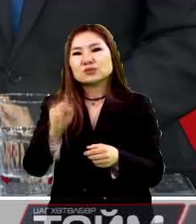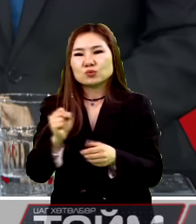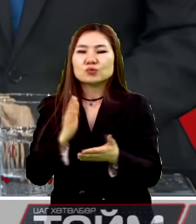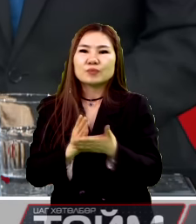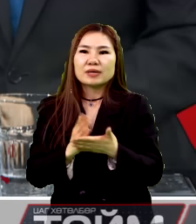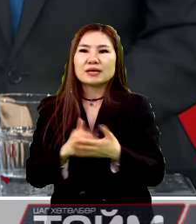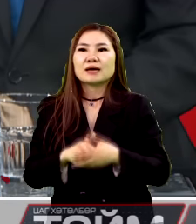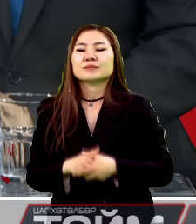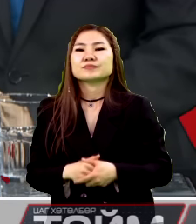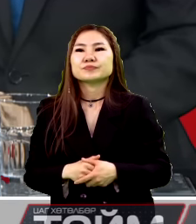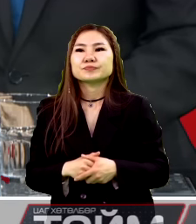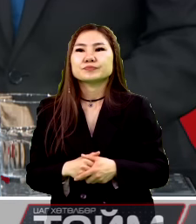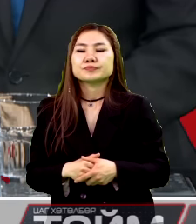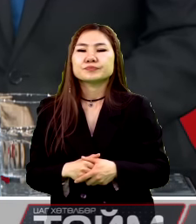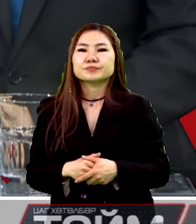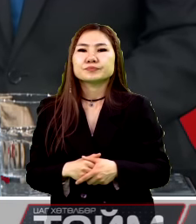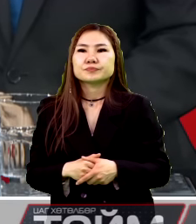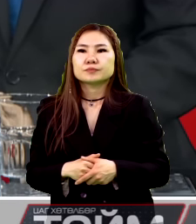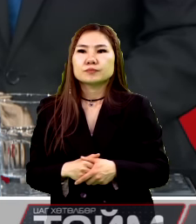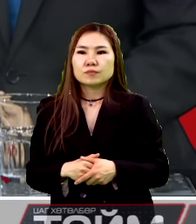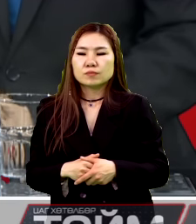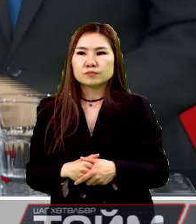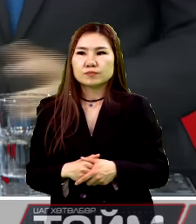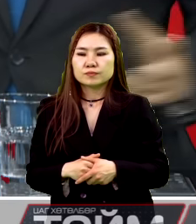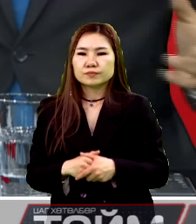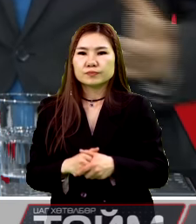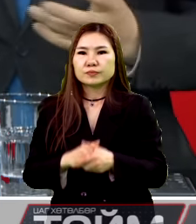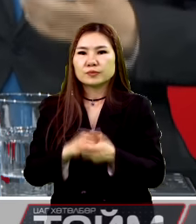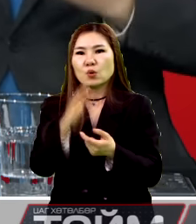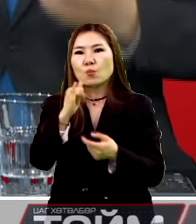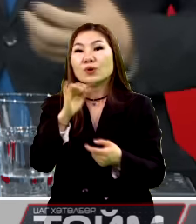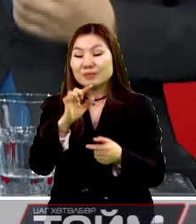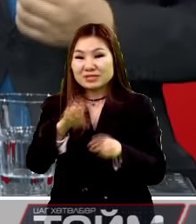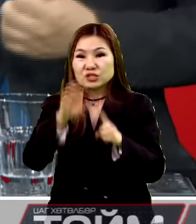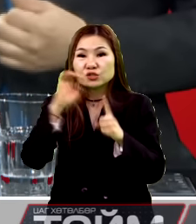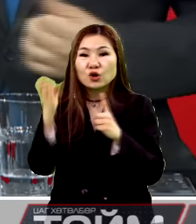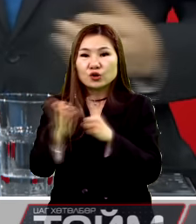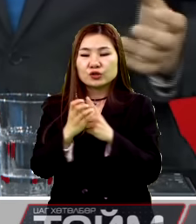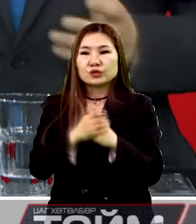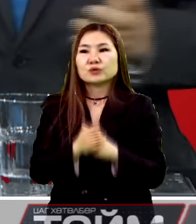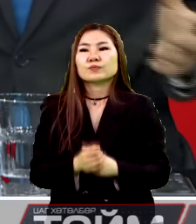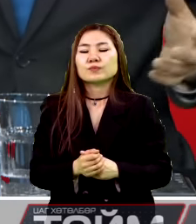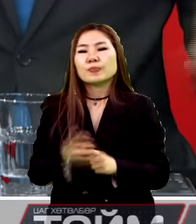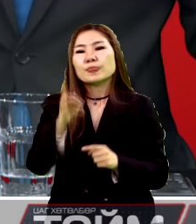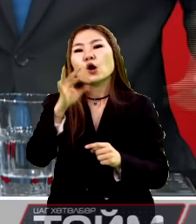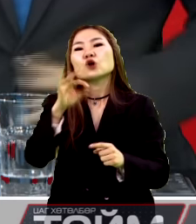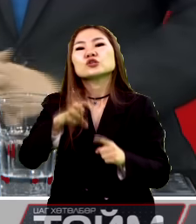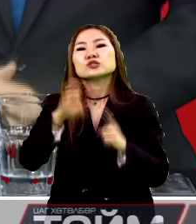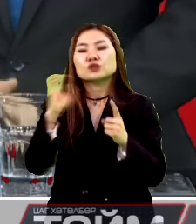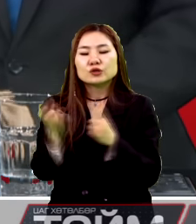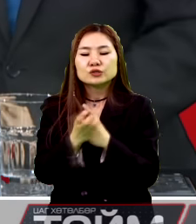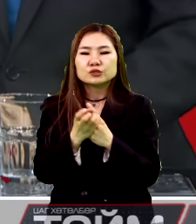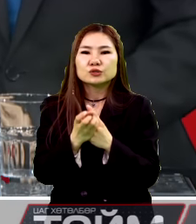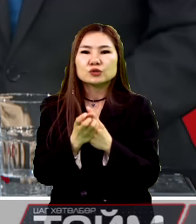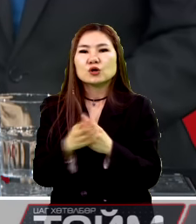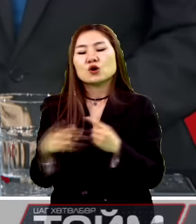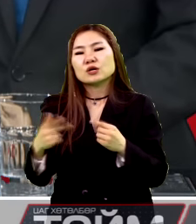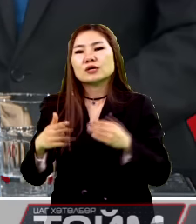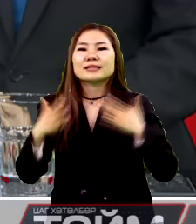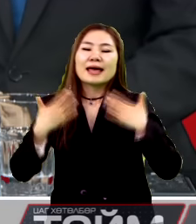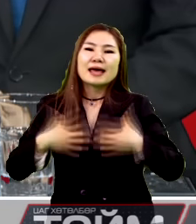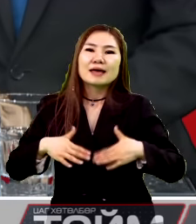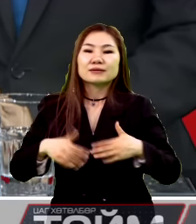байна. Хотод ингээд дур зоргоор ажилласан юм одоо байна. Хотын соёл гээл бид нар ингээд яригддаг шүү. Хотын соёл яад нэг нэгэндээ төвөггүй л амьдрах шүү